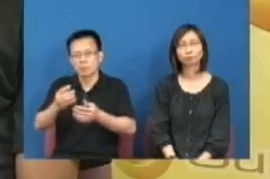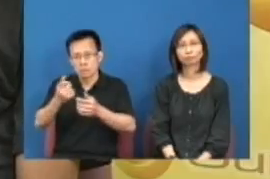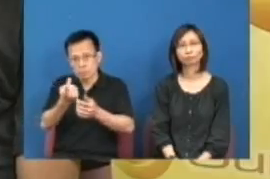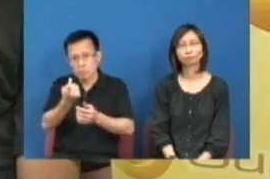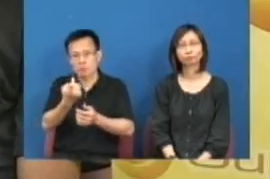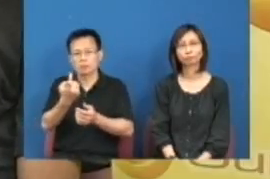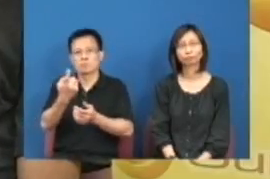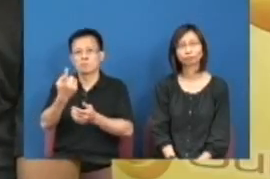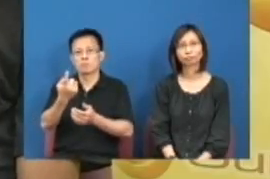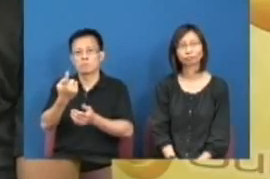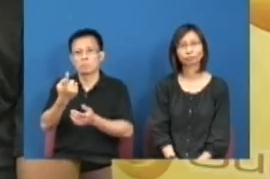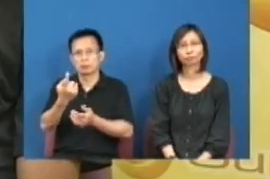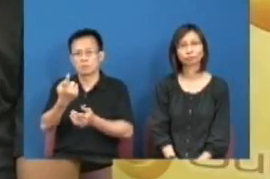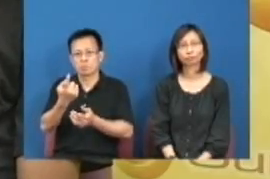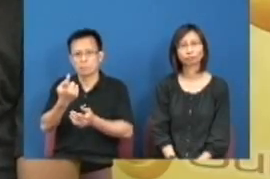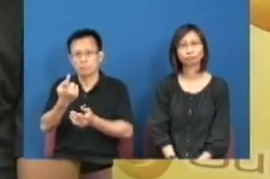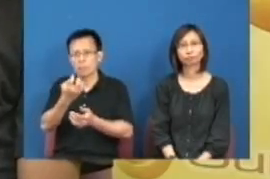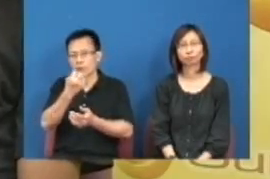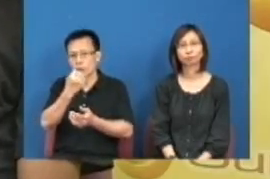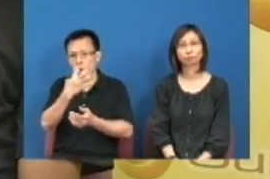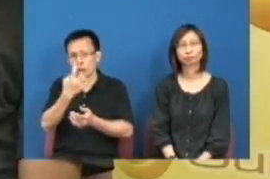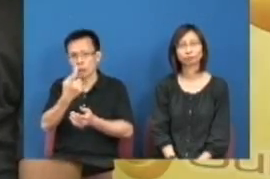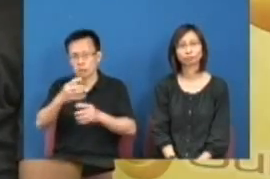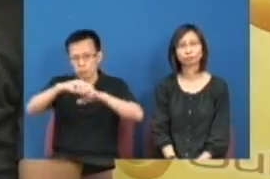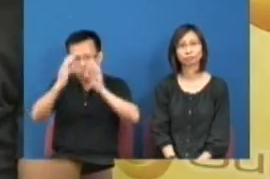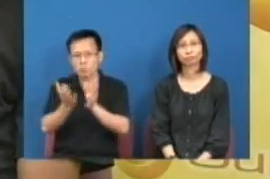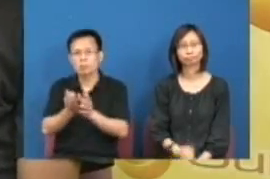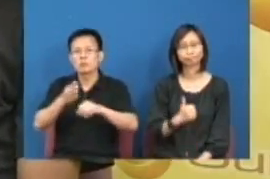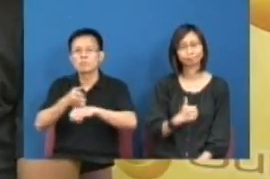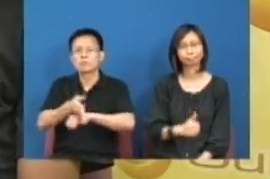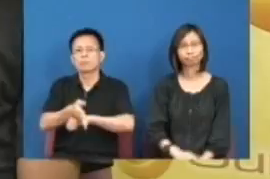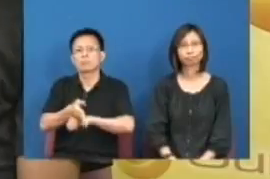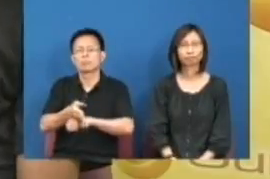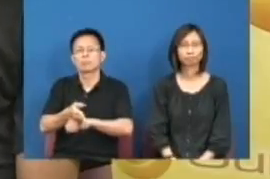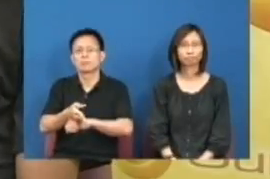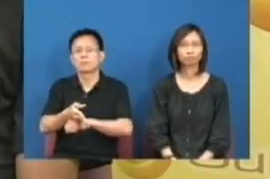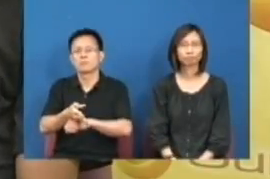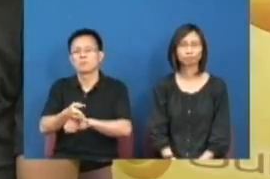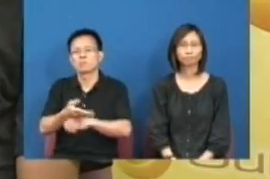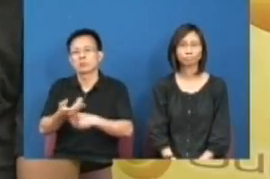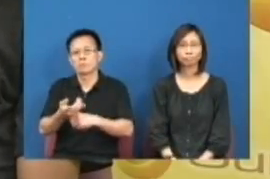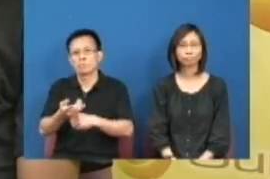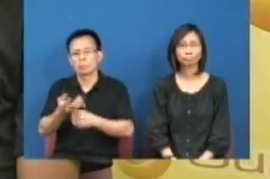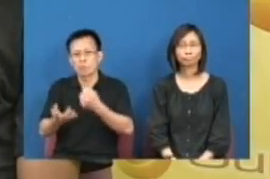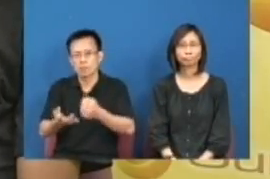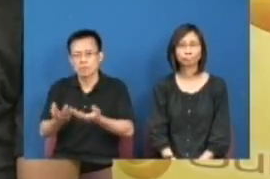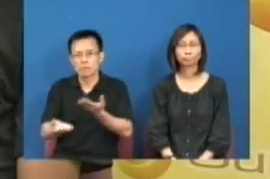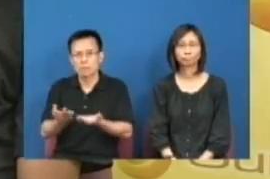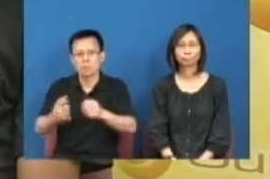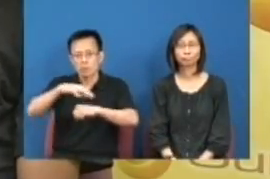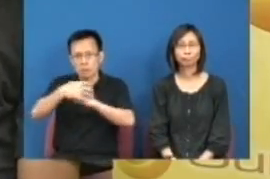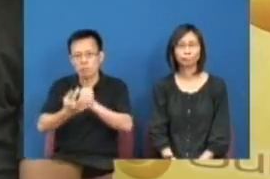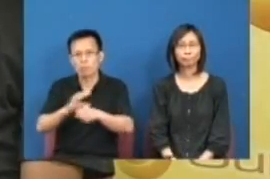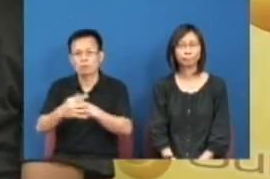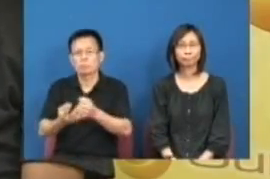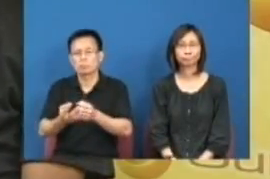驚動到香港整個社會，以至到國際嘅喺